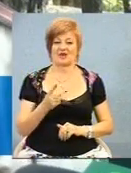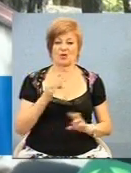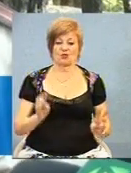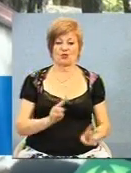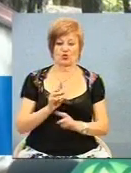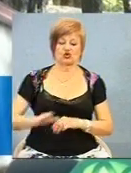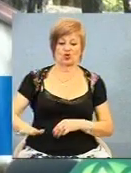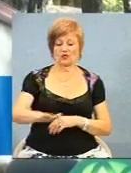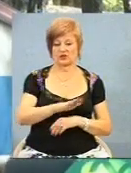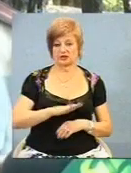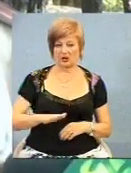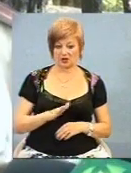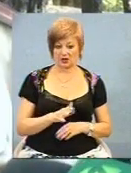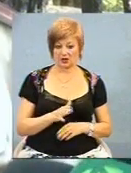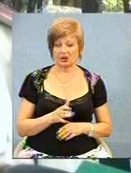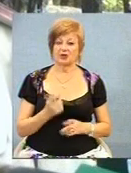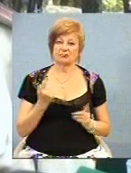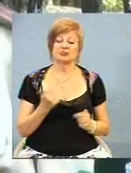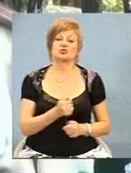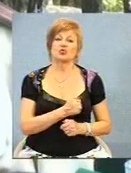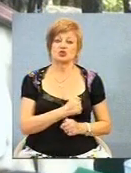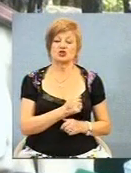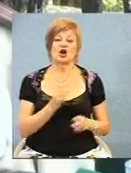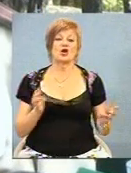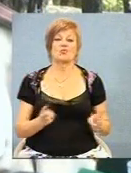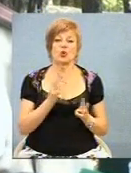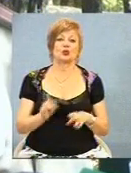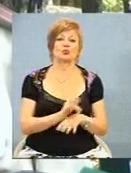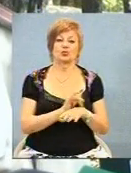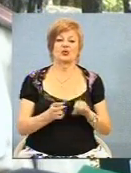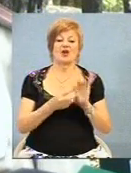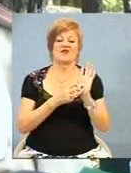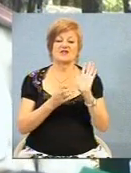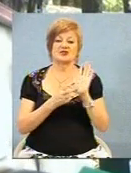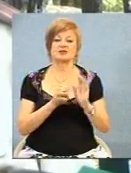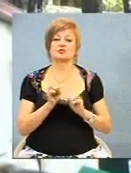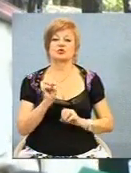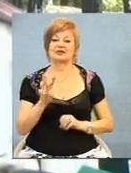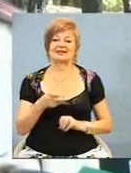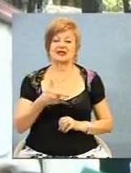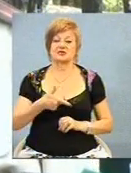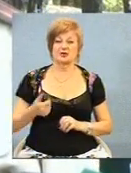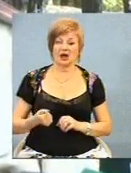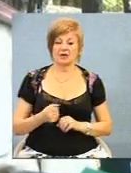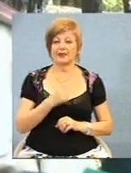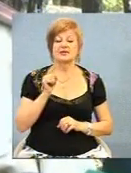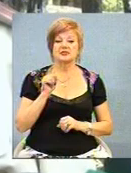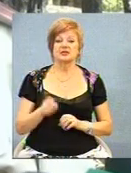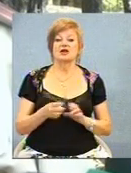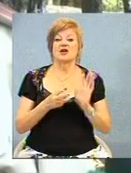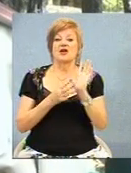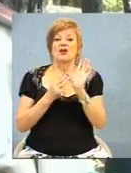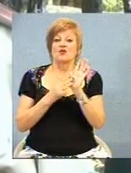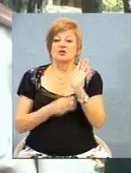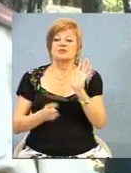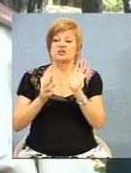та в екосистемах. На превеликий жаль, вогнем пошкоджено 813 гектар. З них 88